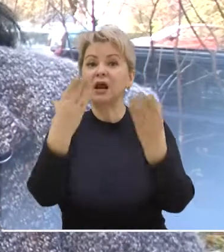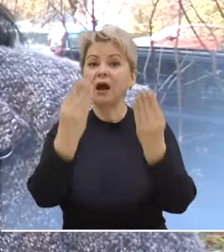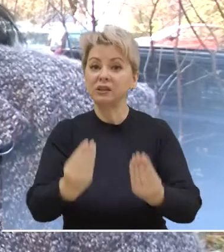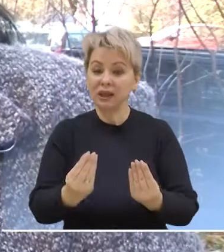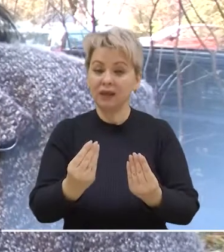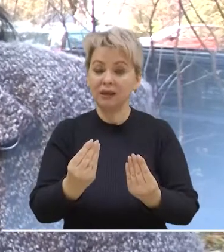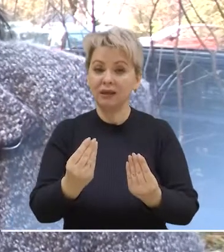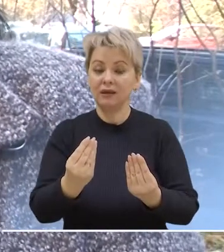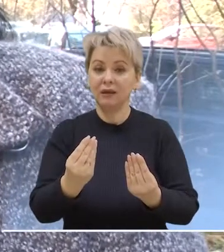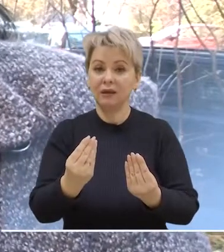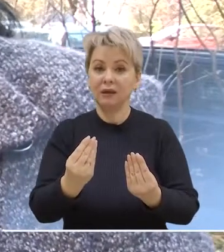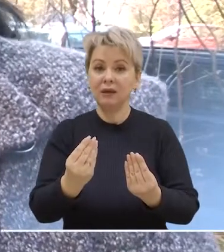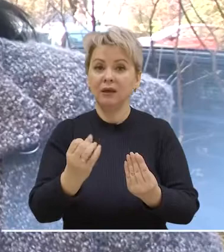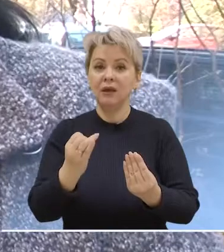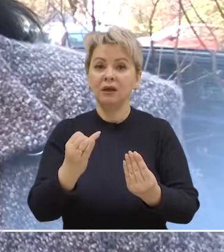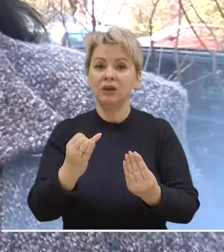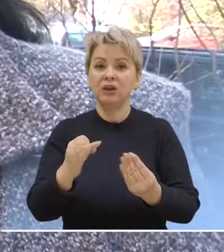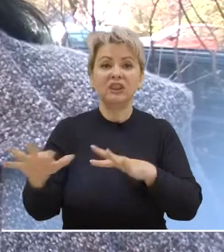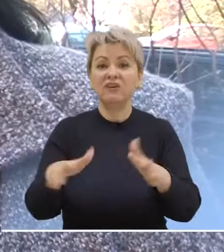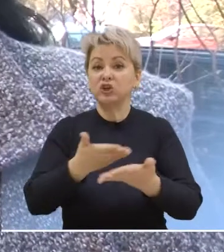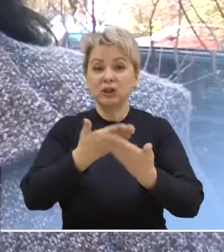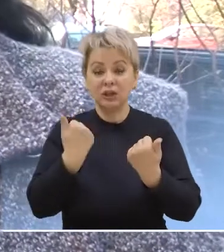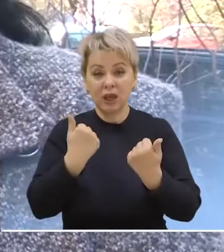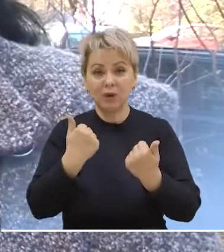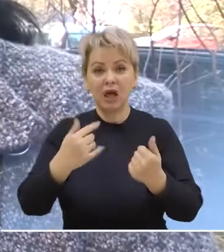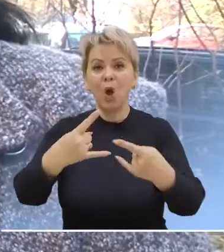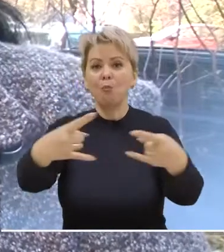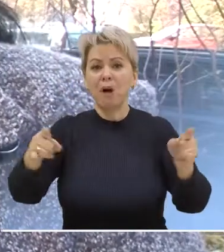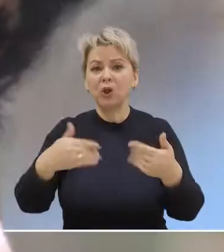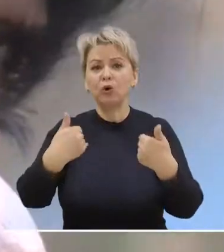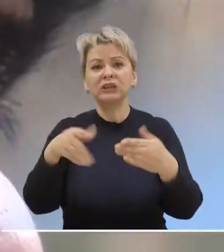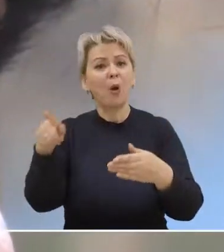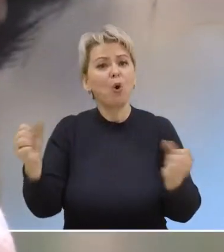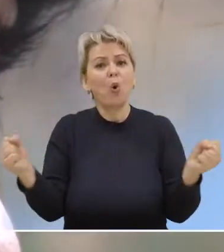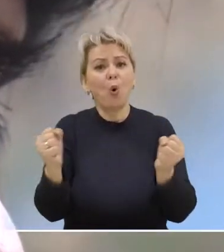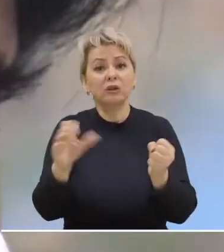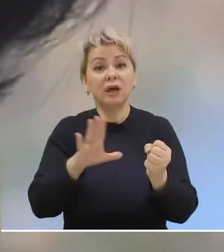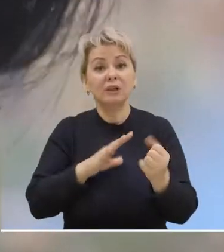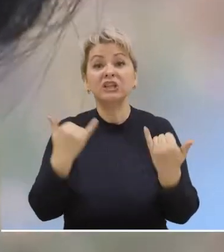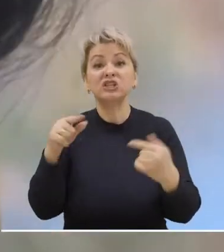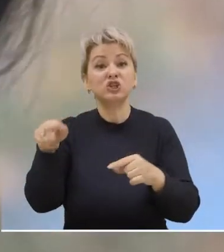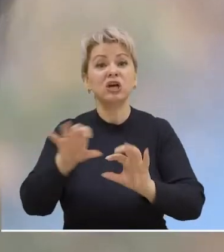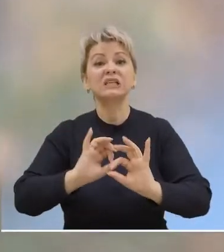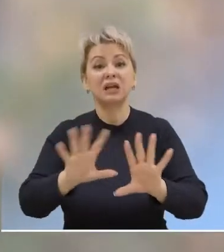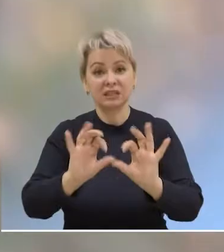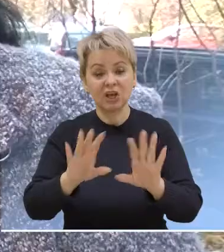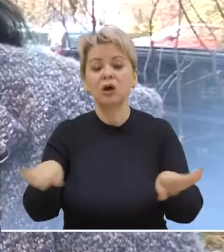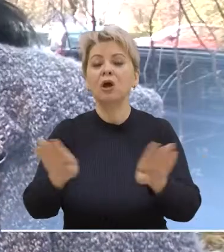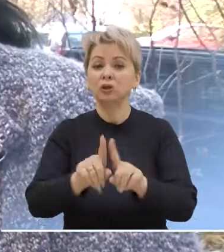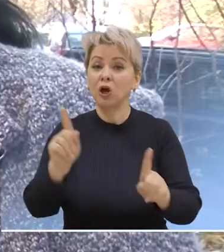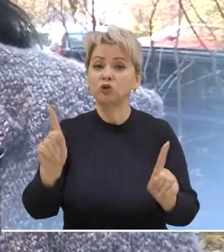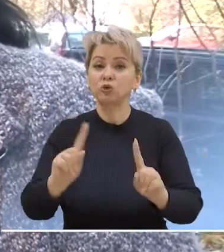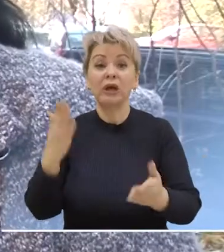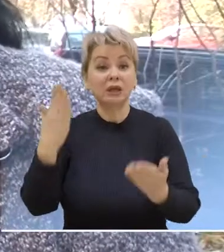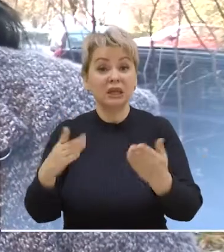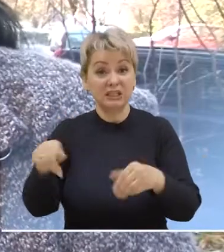дней, и обездвиженная, балкон открытый, ей было очень холодно, это сейчас она вот рассказывает. Так что, если